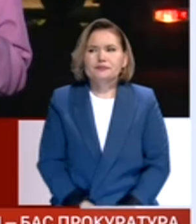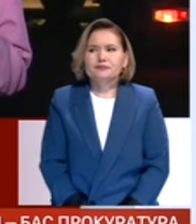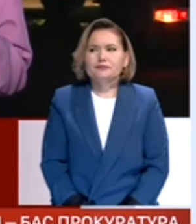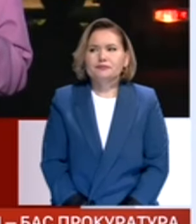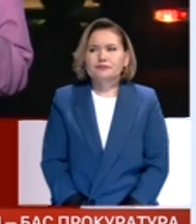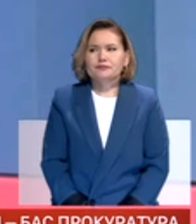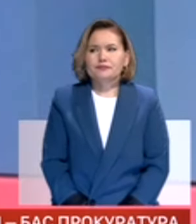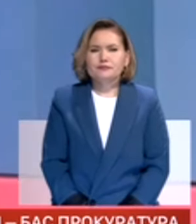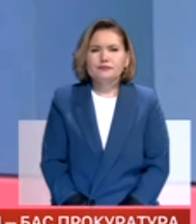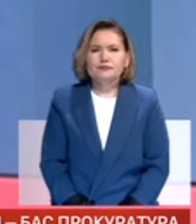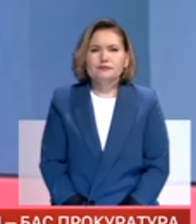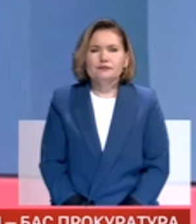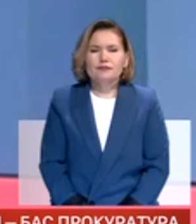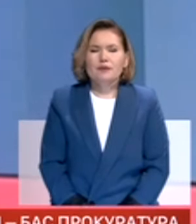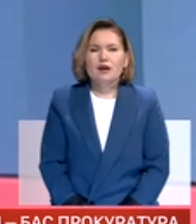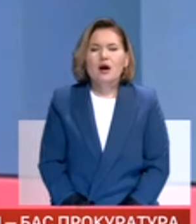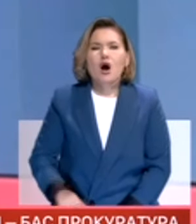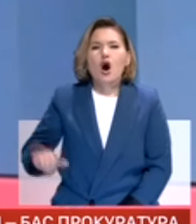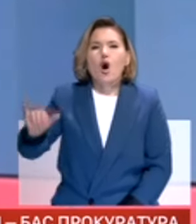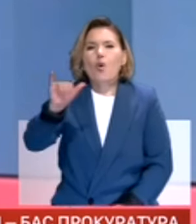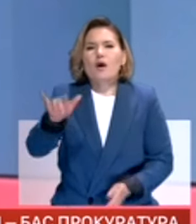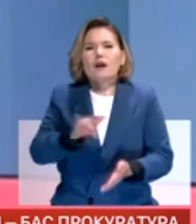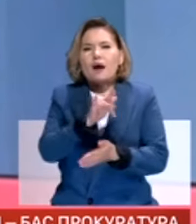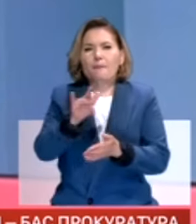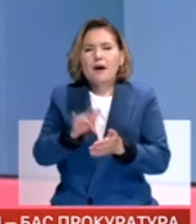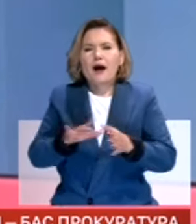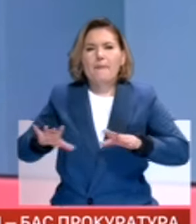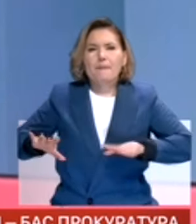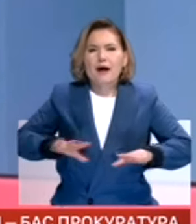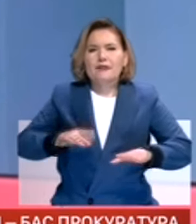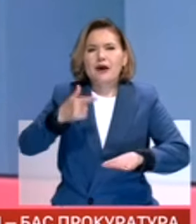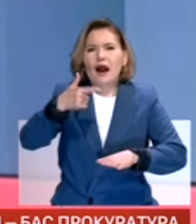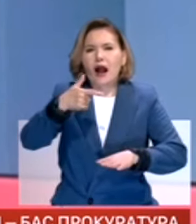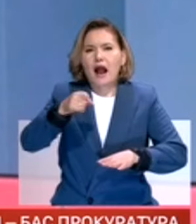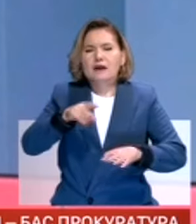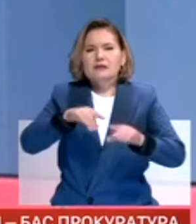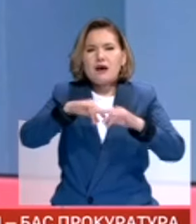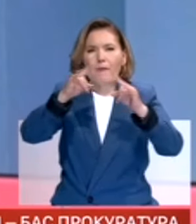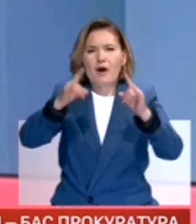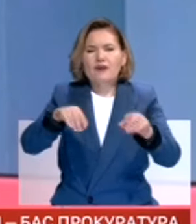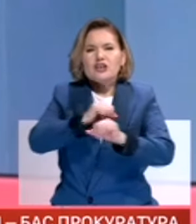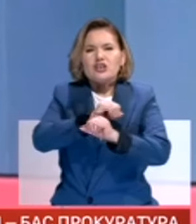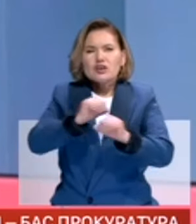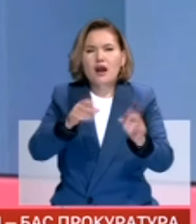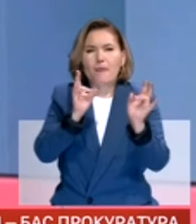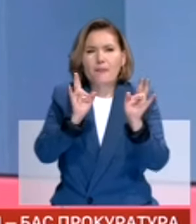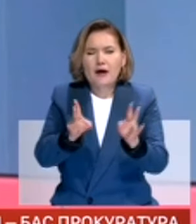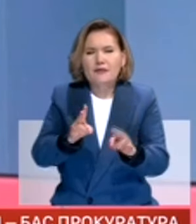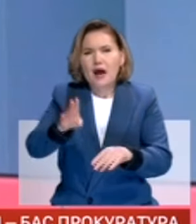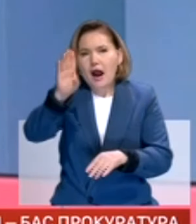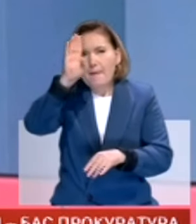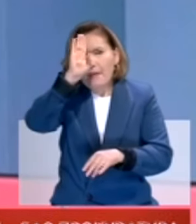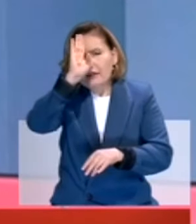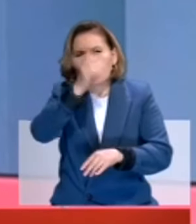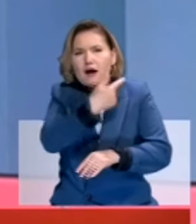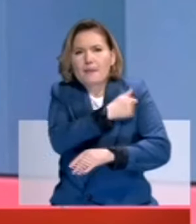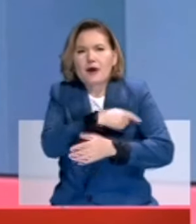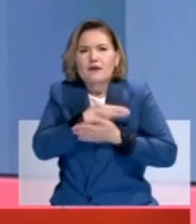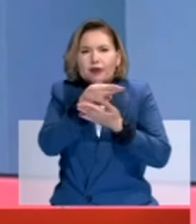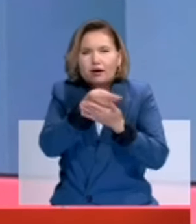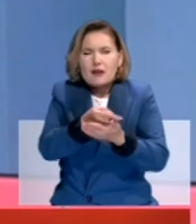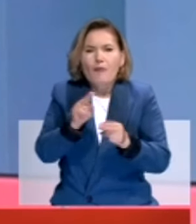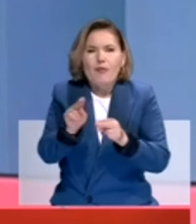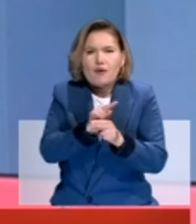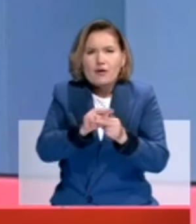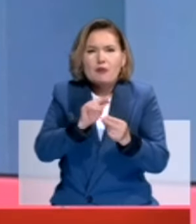берді. Ал Оралдағы базарда газ баллоны жарылғаннан зардап шеккен бала травматология бөлімде